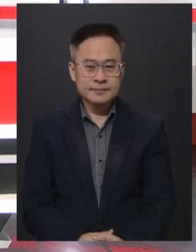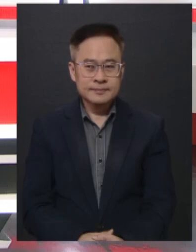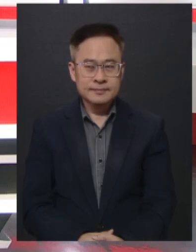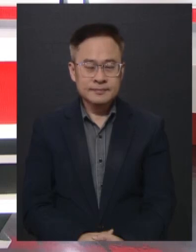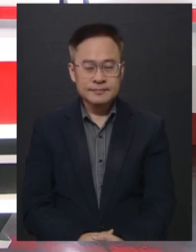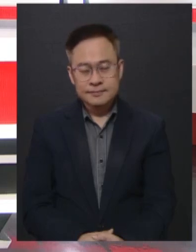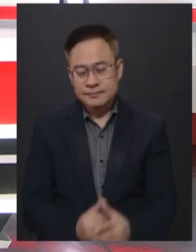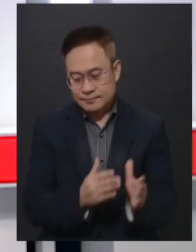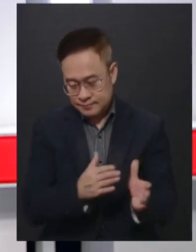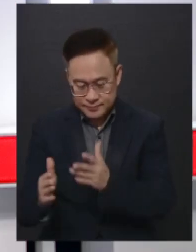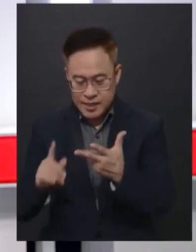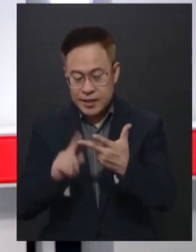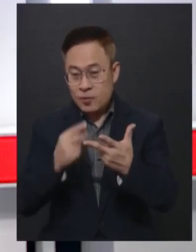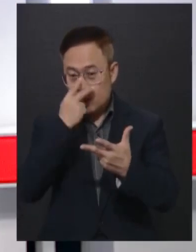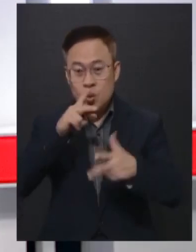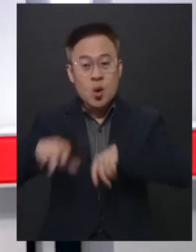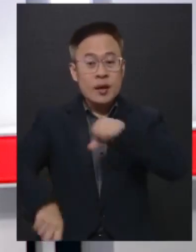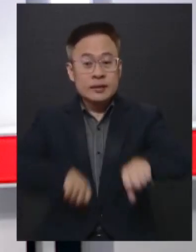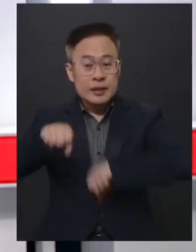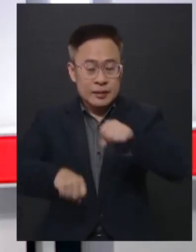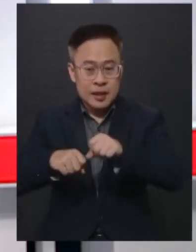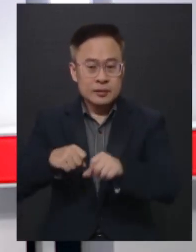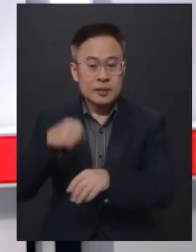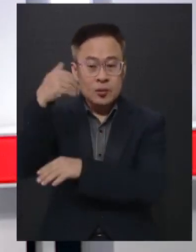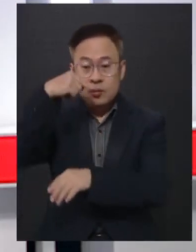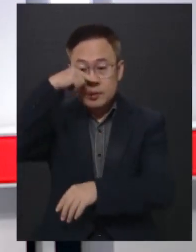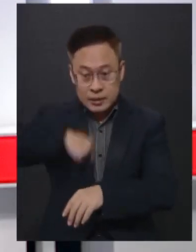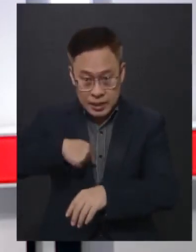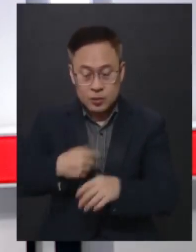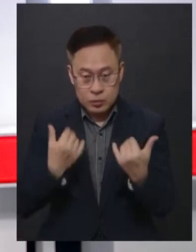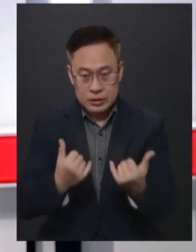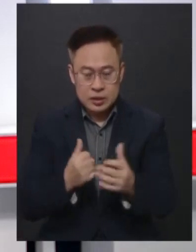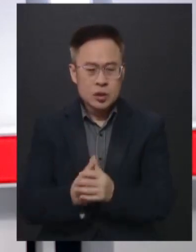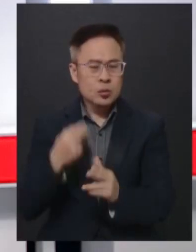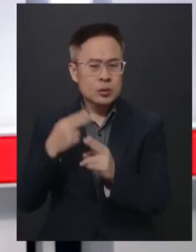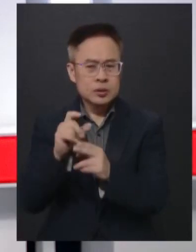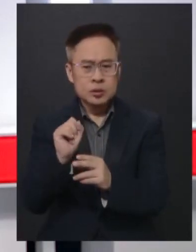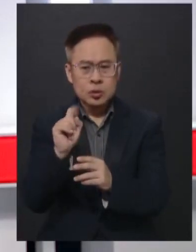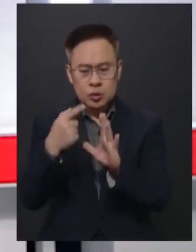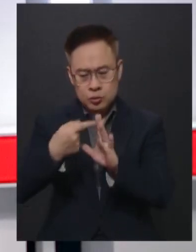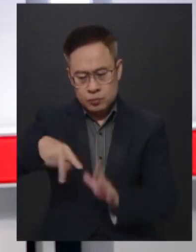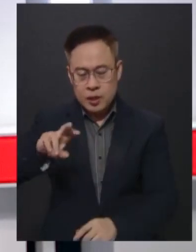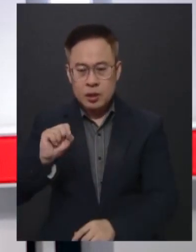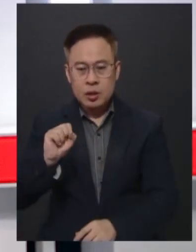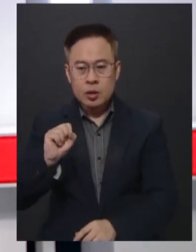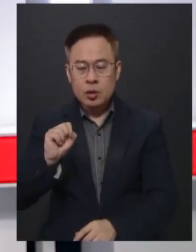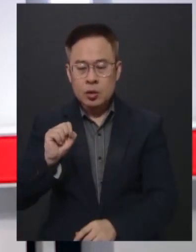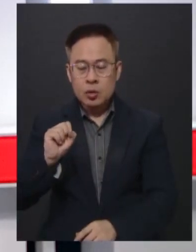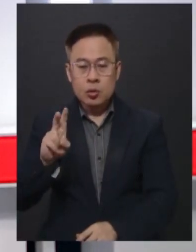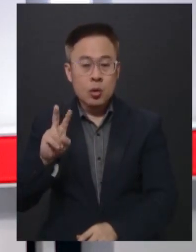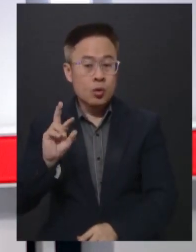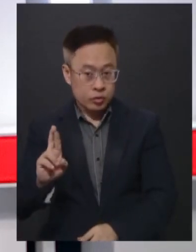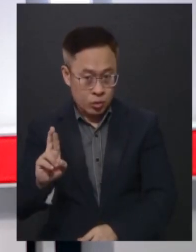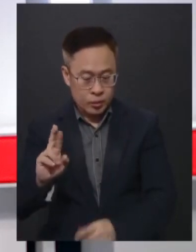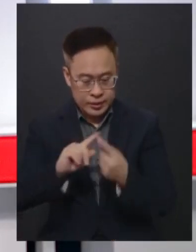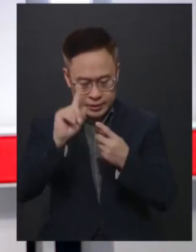ทีนี้ค่ะขยับมาดูการแข่งขันจักรยานชิงแชมป์ประเทศไทยกันหน่อยค่ะล่าสุดเป็นทางสุภักษรแล้วก็รวมไปถึงยนทนันท์ค่ะที่สามารถคว้าแช